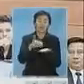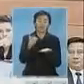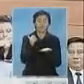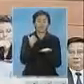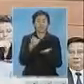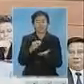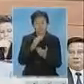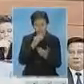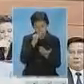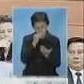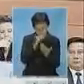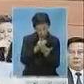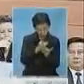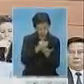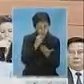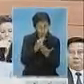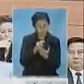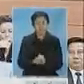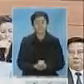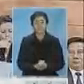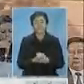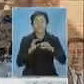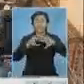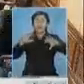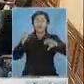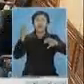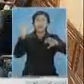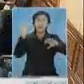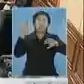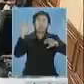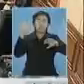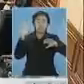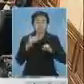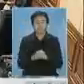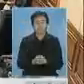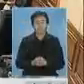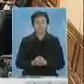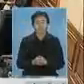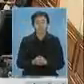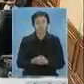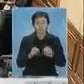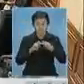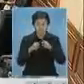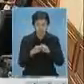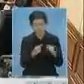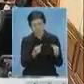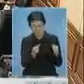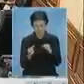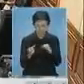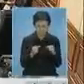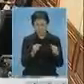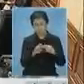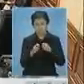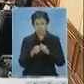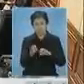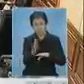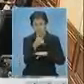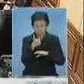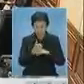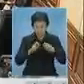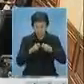เคารพว่าในรัฐบาลชุดที่แล้วพอเกิดเหตุขัดแย้งรุนแรงทางการเมือง